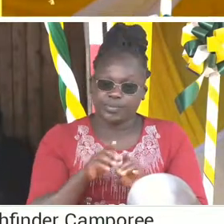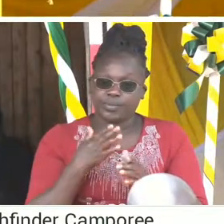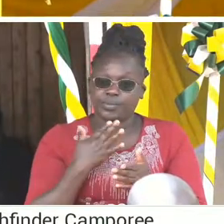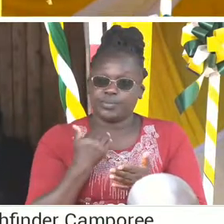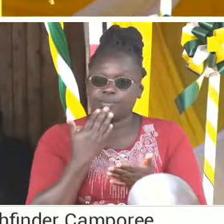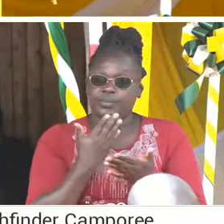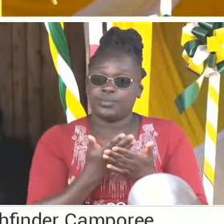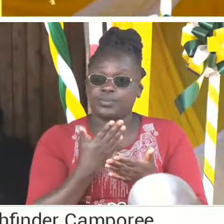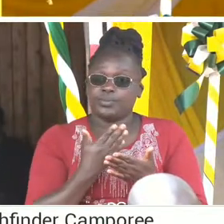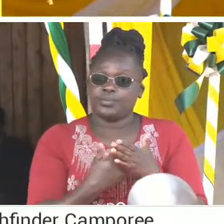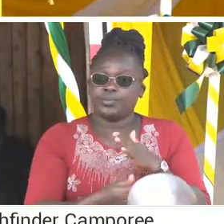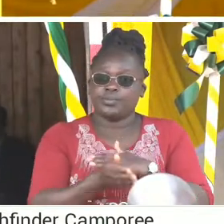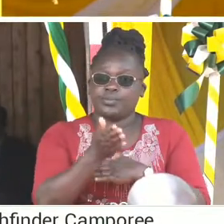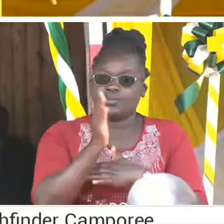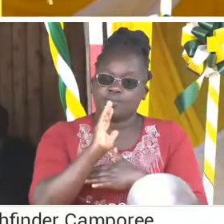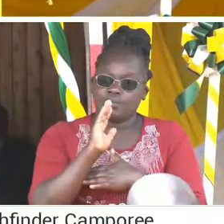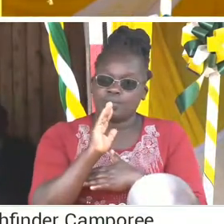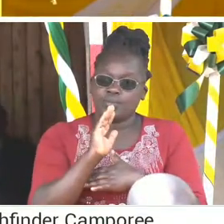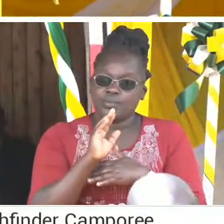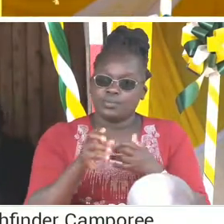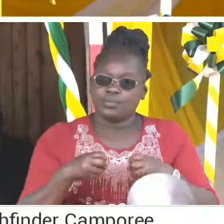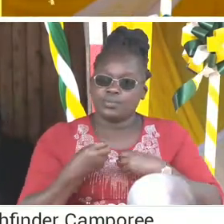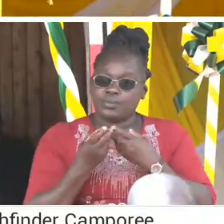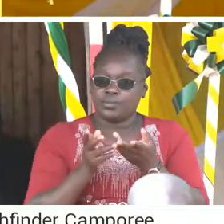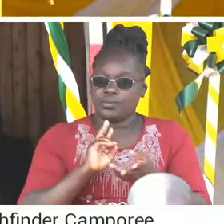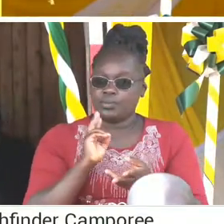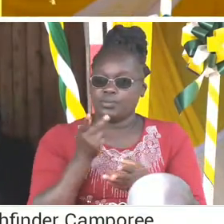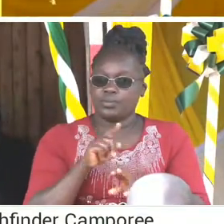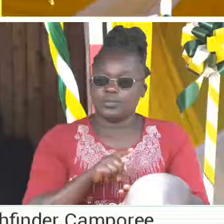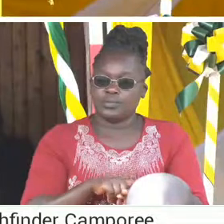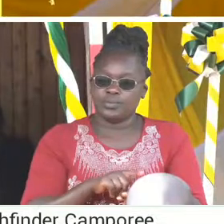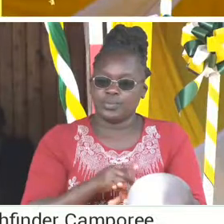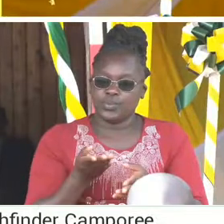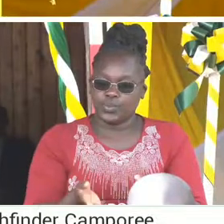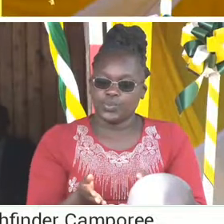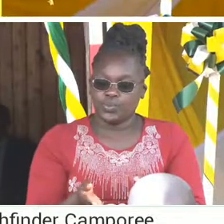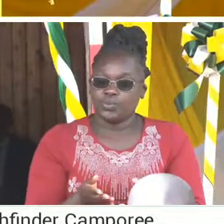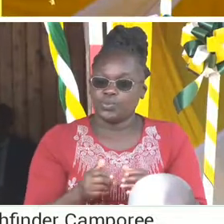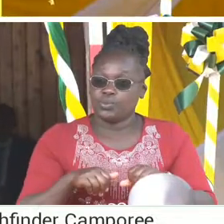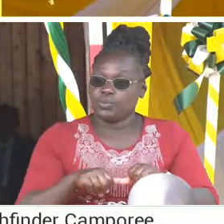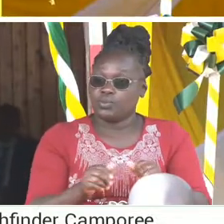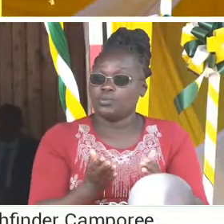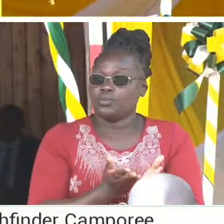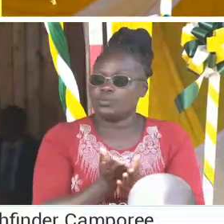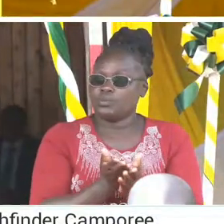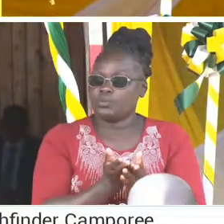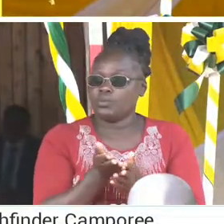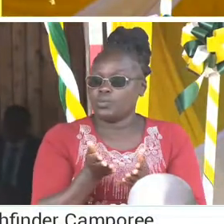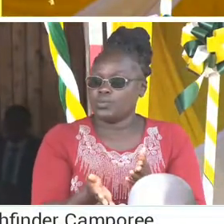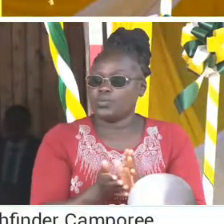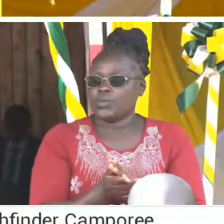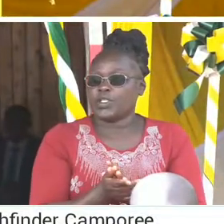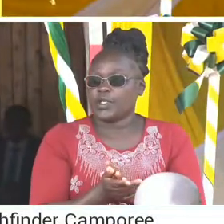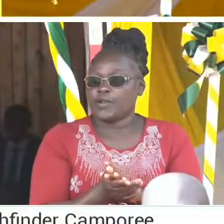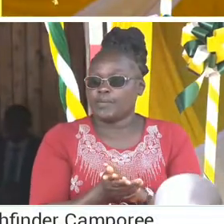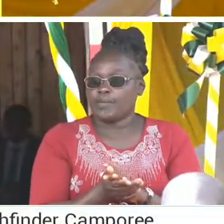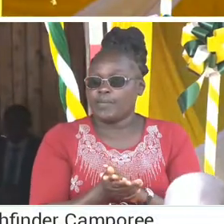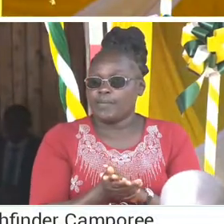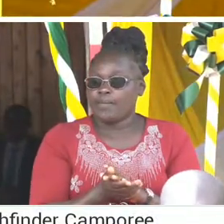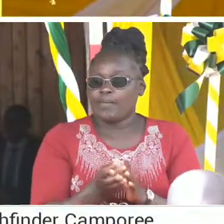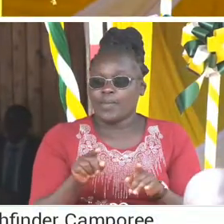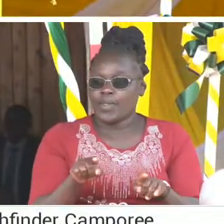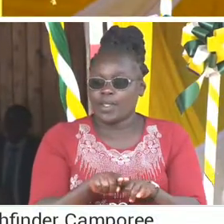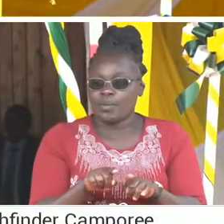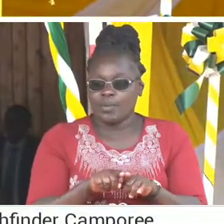hii nafasi ya leo ili tupate kuendelea katika ibada hii ya siku ya leo. Pia hatuwezi kusahau kushukuru